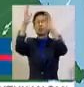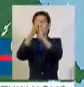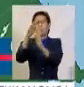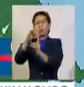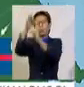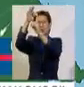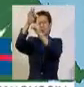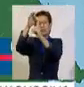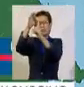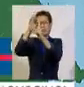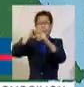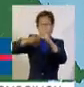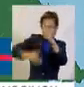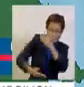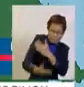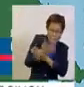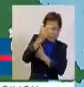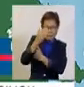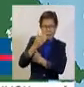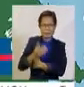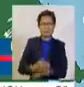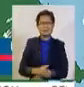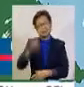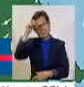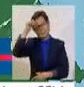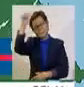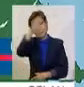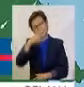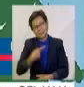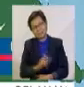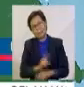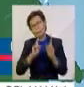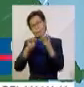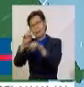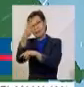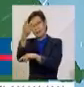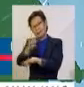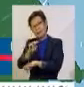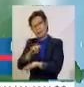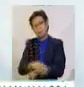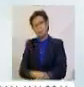Malaysia sepanjang pagi esok. Saya Farah Halim. Assalamualaikum. Kita kembali ke Angkasa Puri.